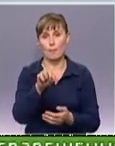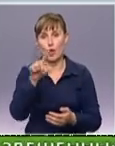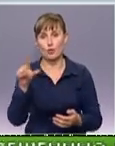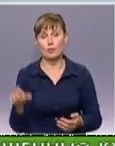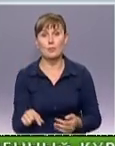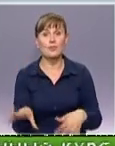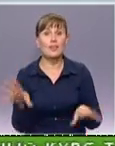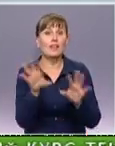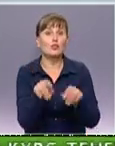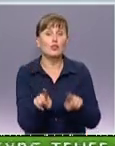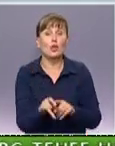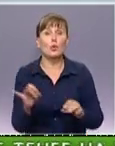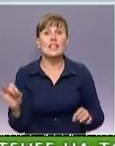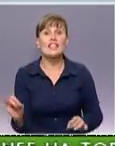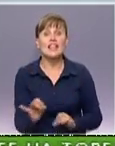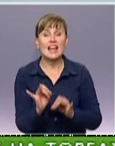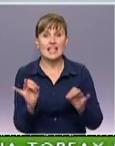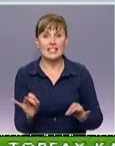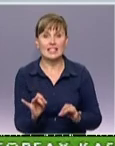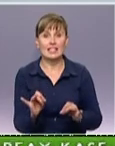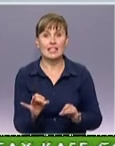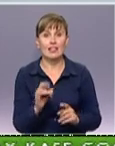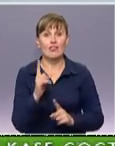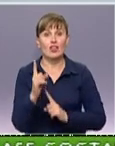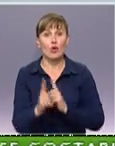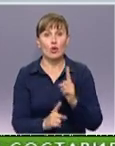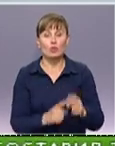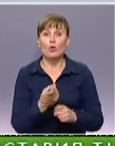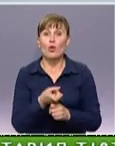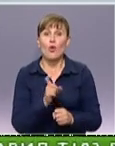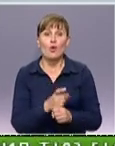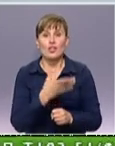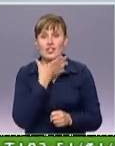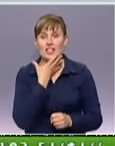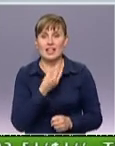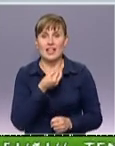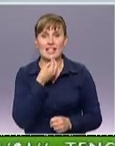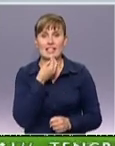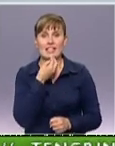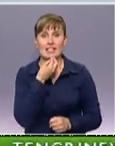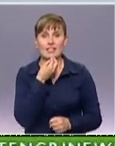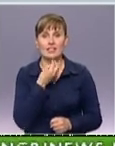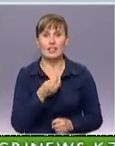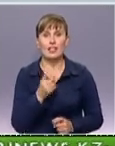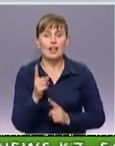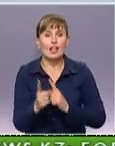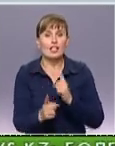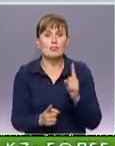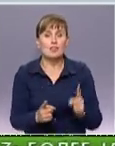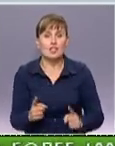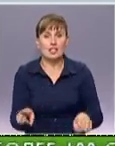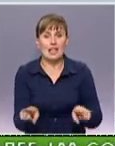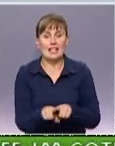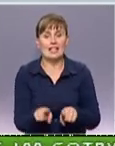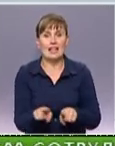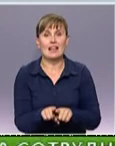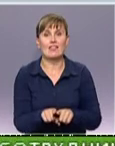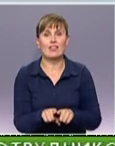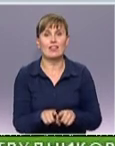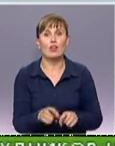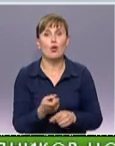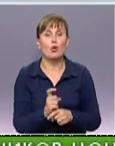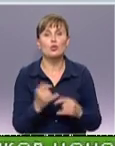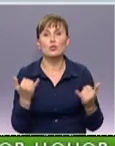такое интересное, и в космосе очень красиво, и там космическое пыльца